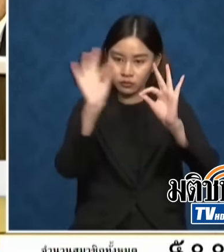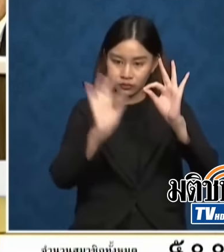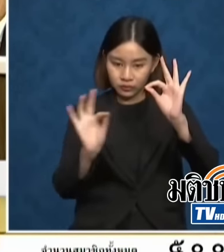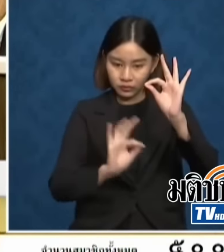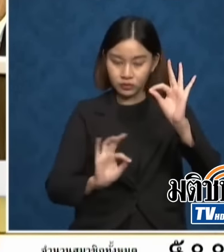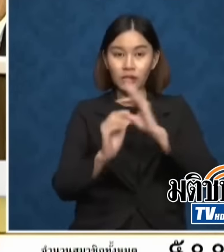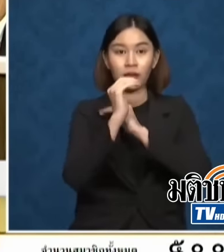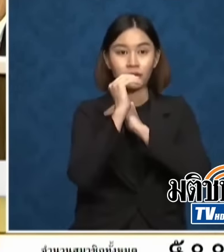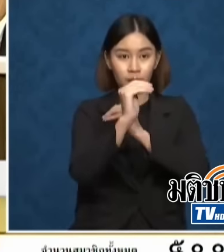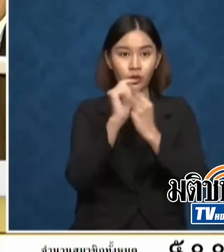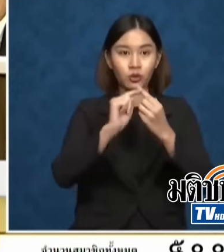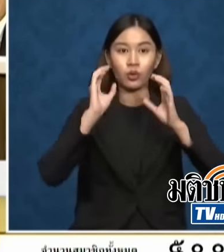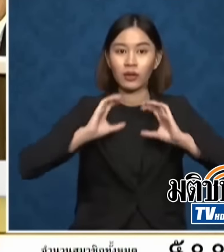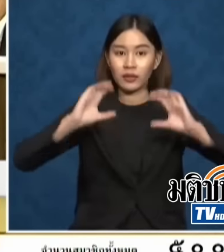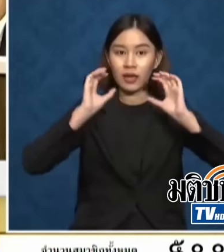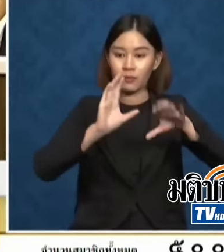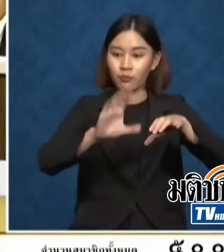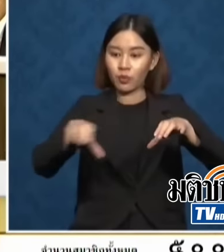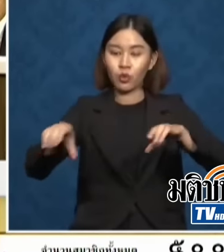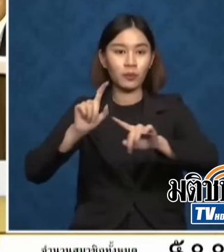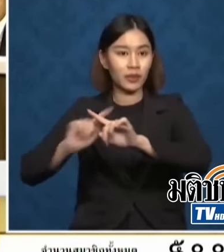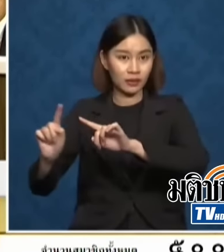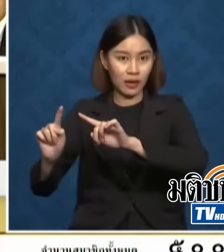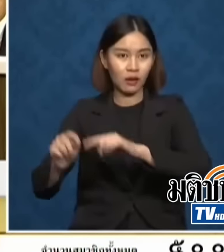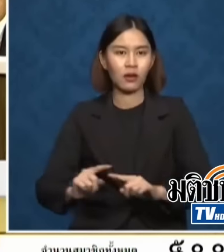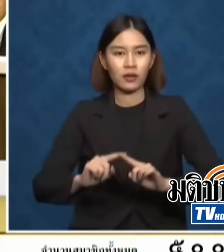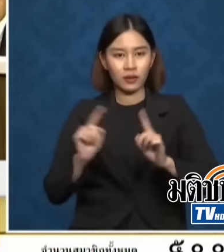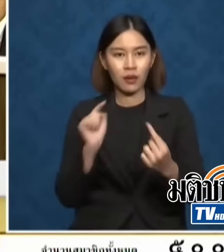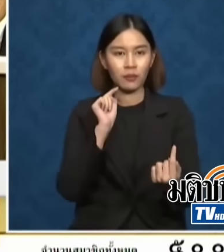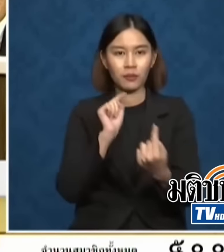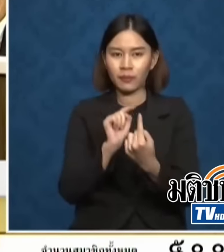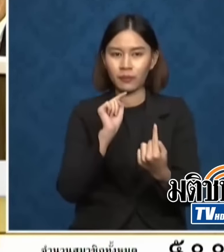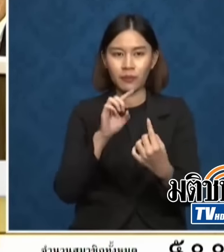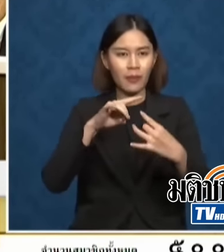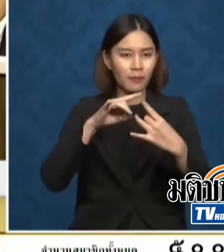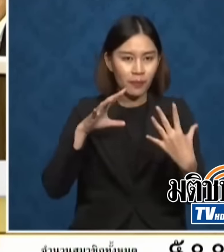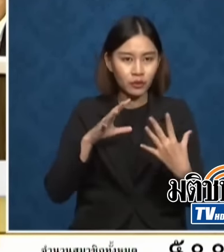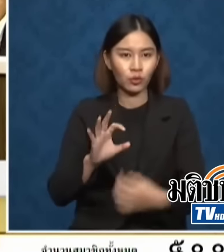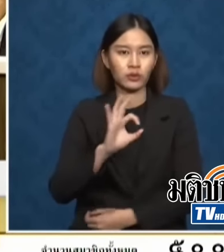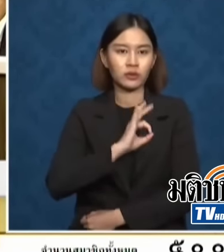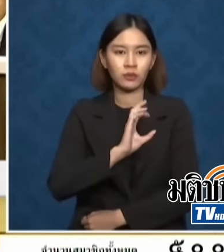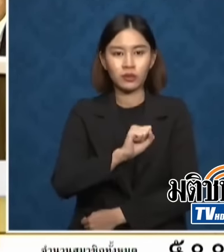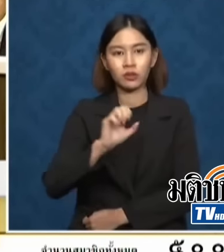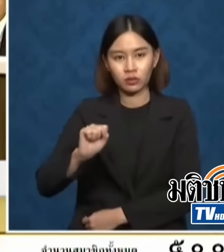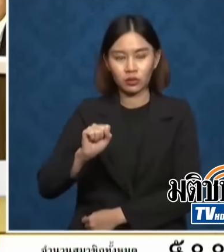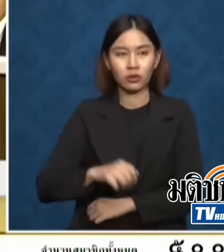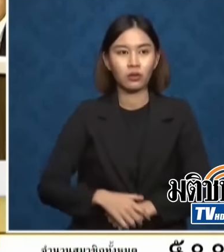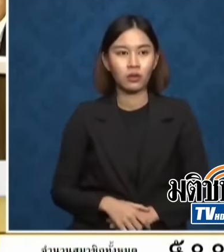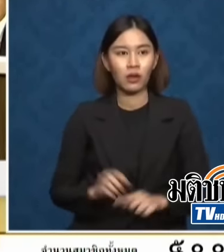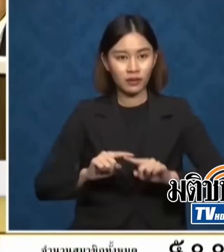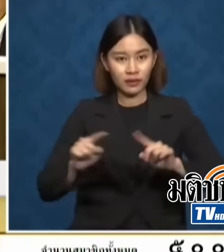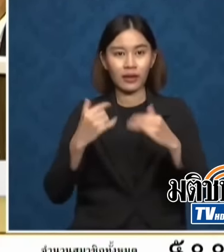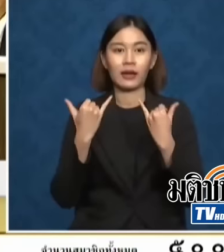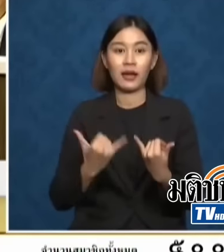ะถูกกำหนดโดยส่วนราชการต่างๆมากกว่าที่จะมีความสอดคล้องกับร่างของสมาชิกสภาผู้แทนราษฎร